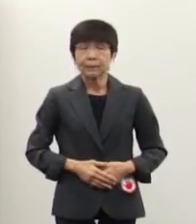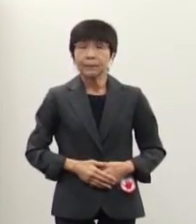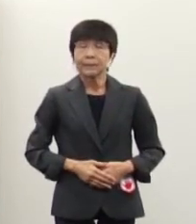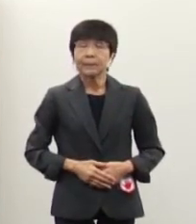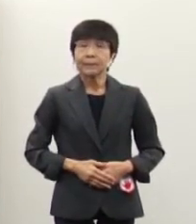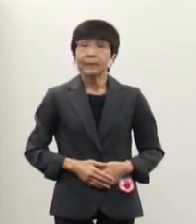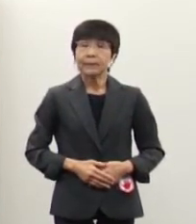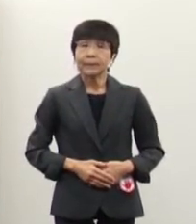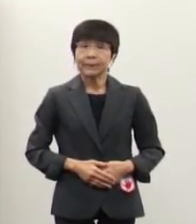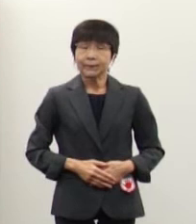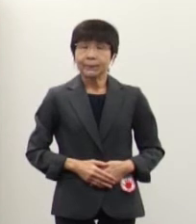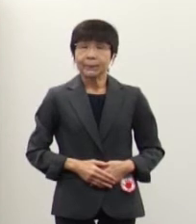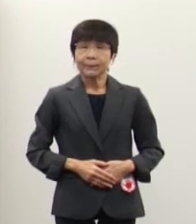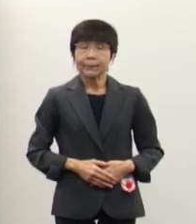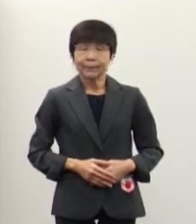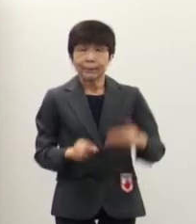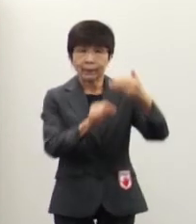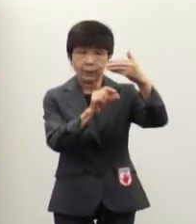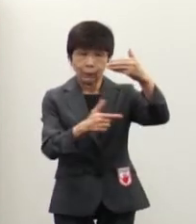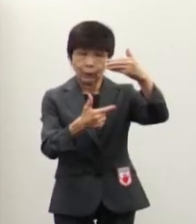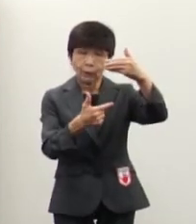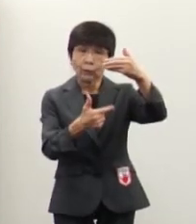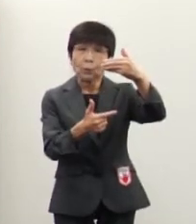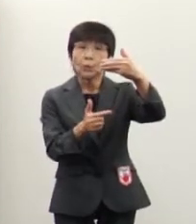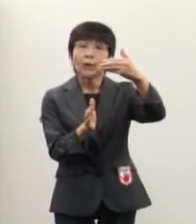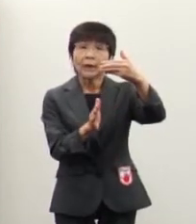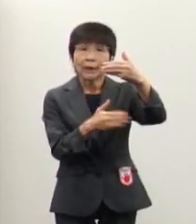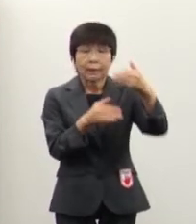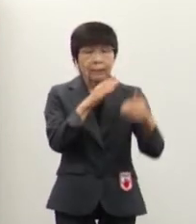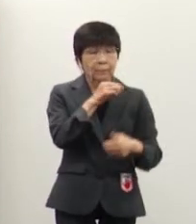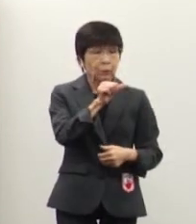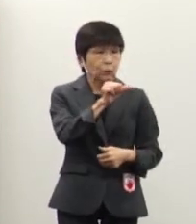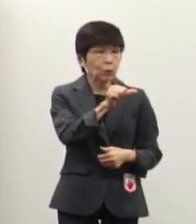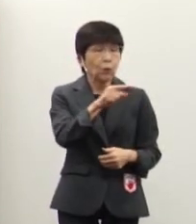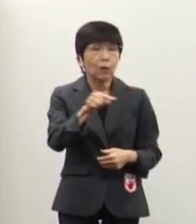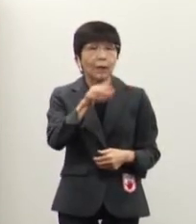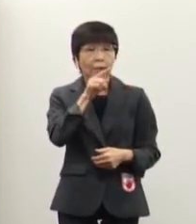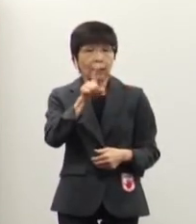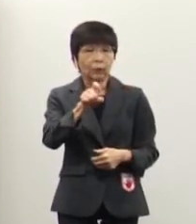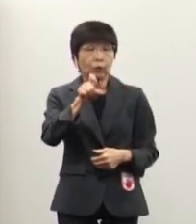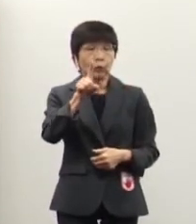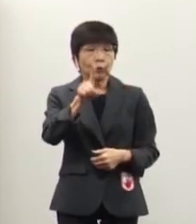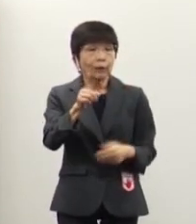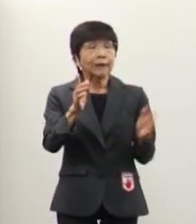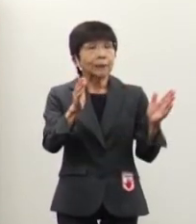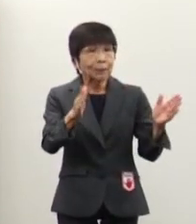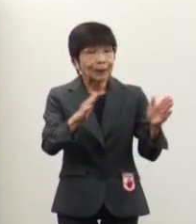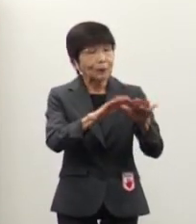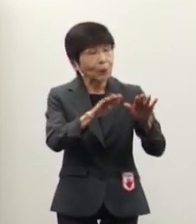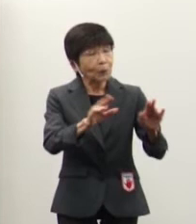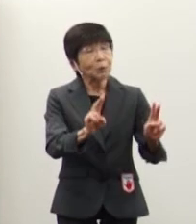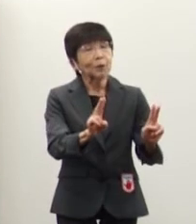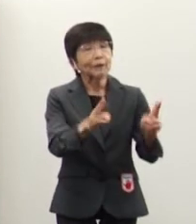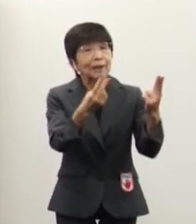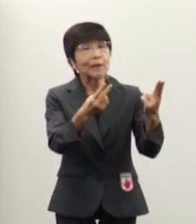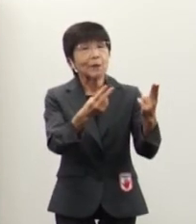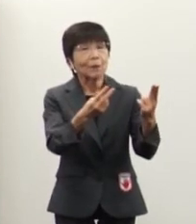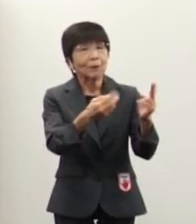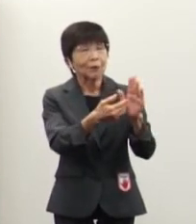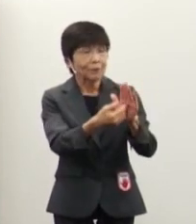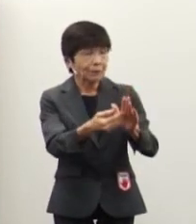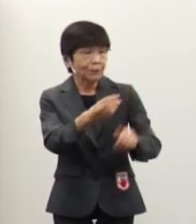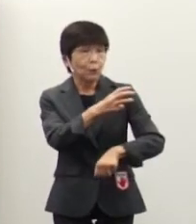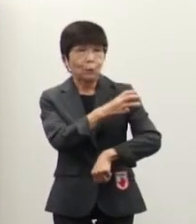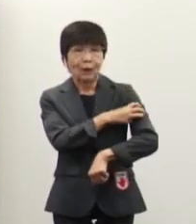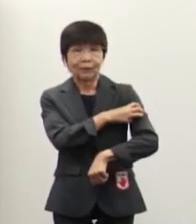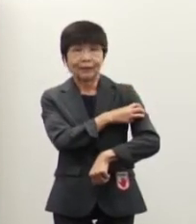また今月6日からですが、5歳から11歳までの小児のワクチン接種につきまして、